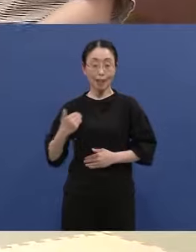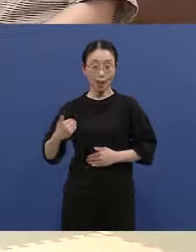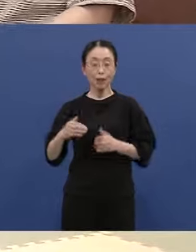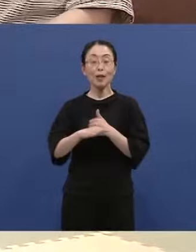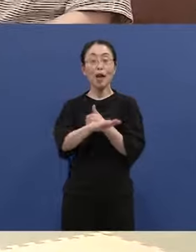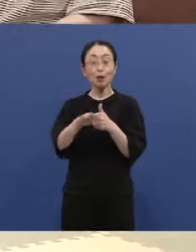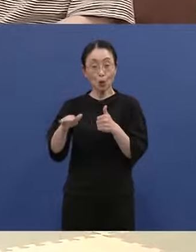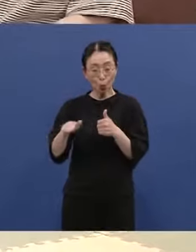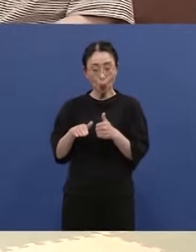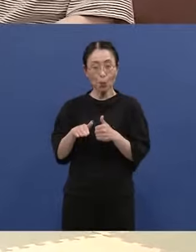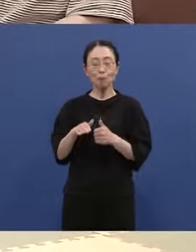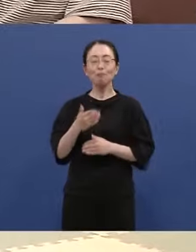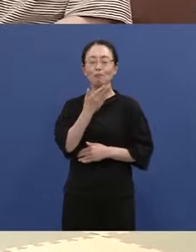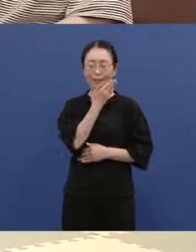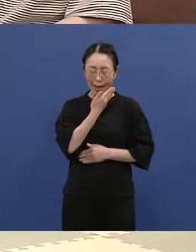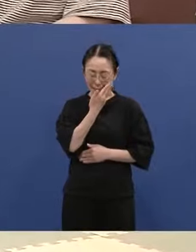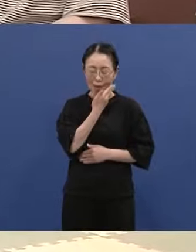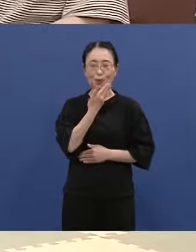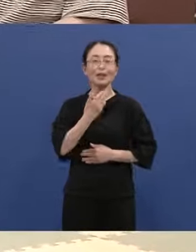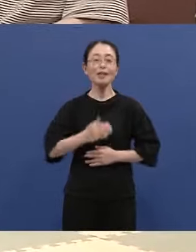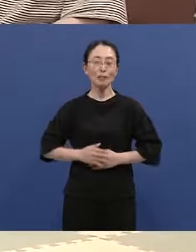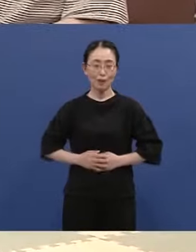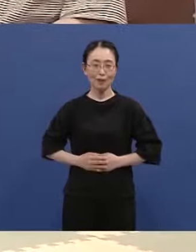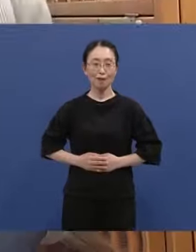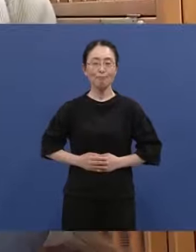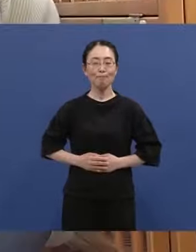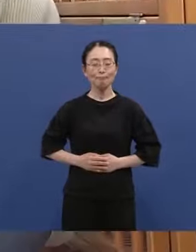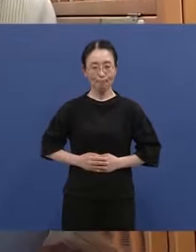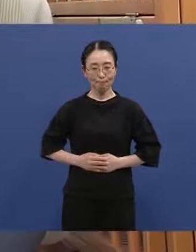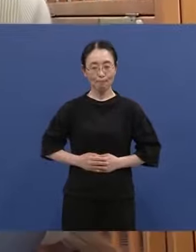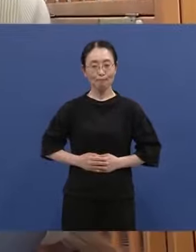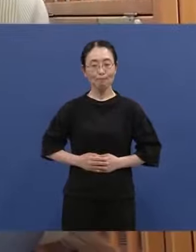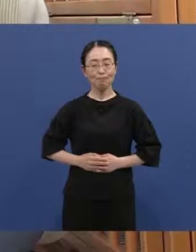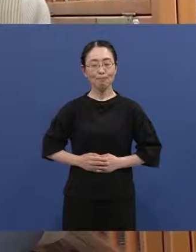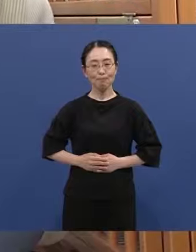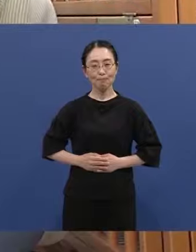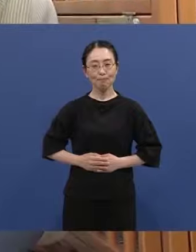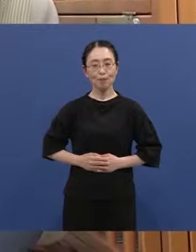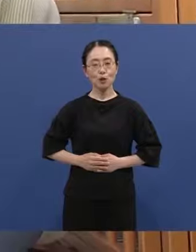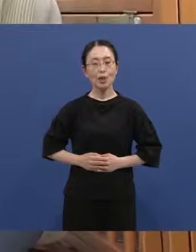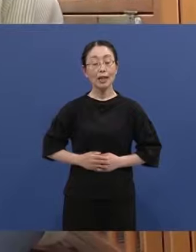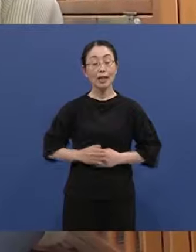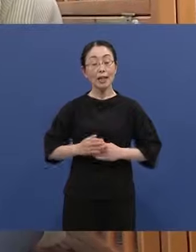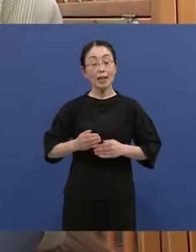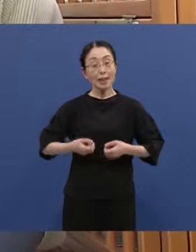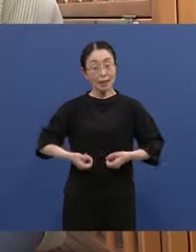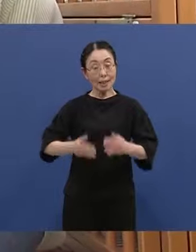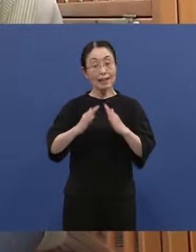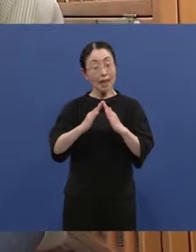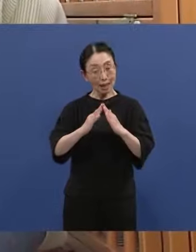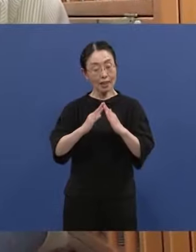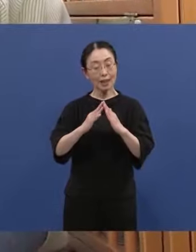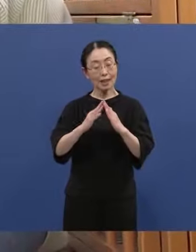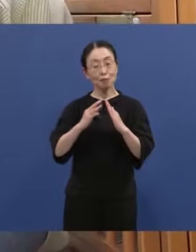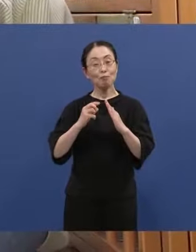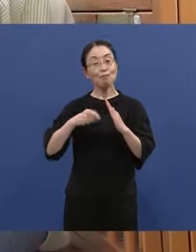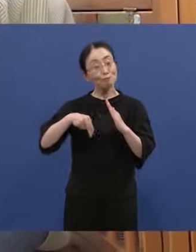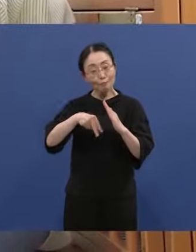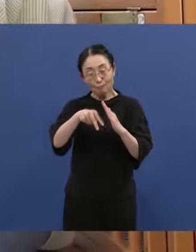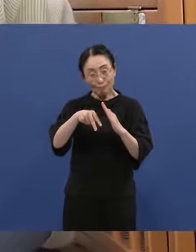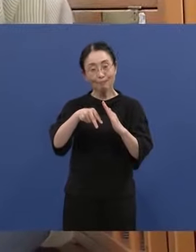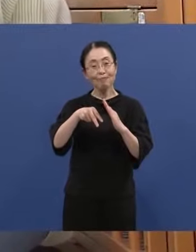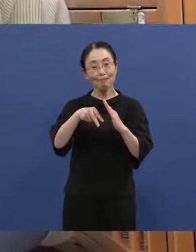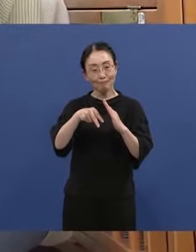環境を、大切にしています。また、実家にふらっと立ち寄るような感覚